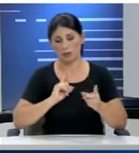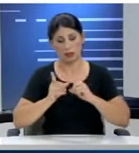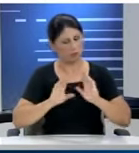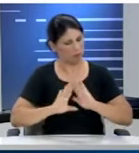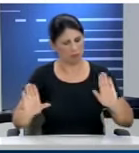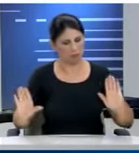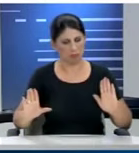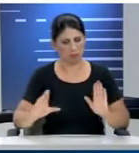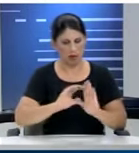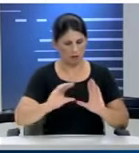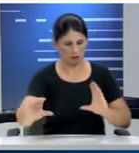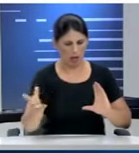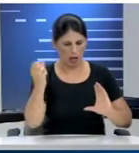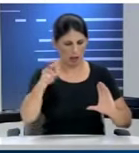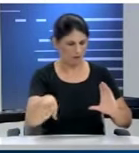συμφωνία.